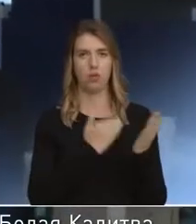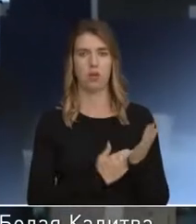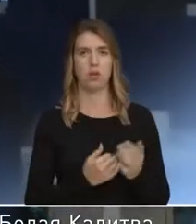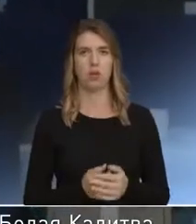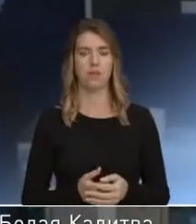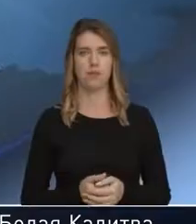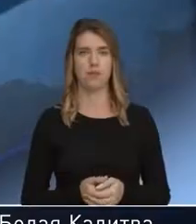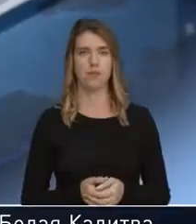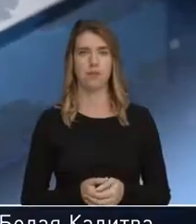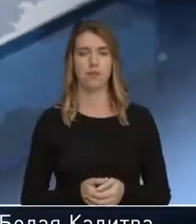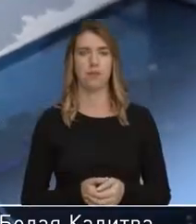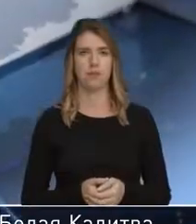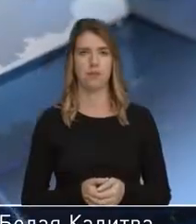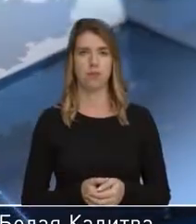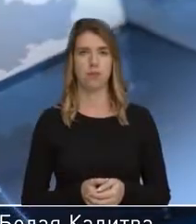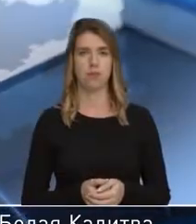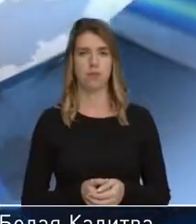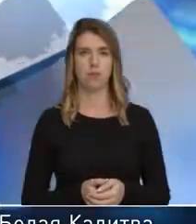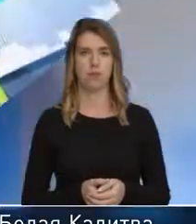выпуске.